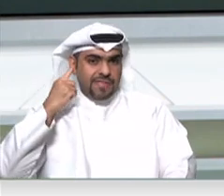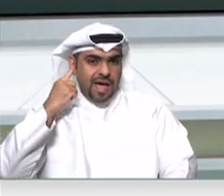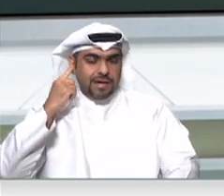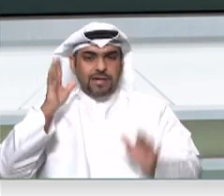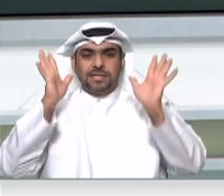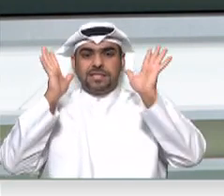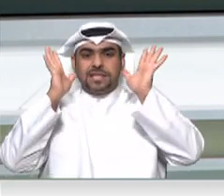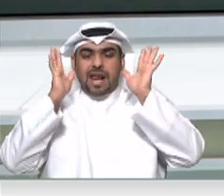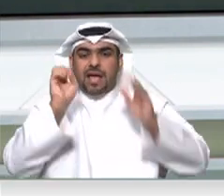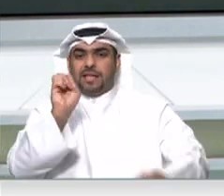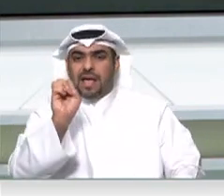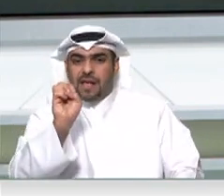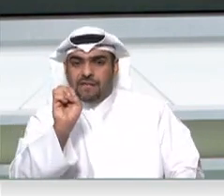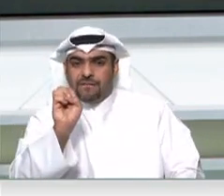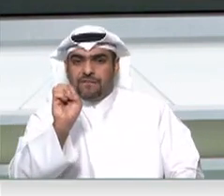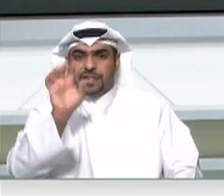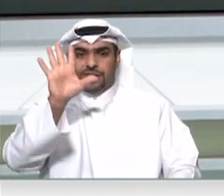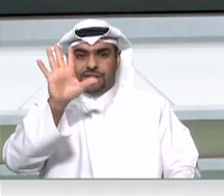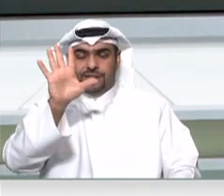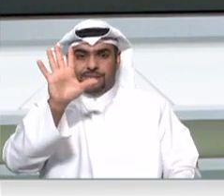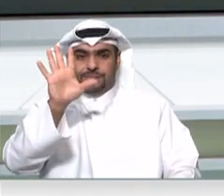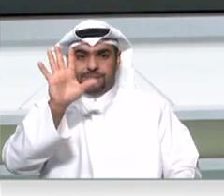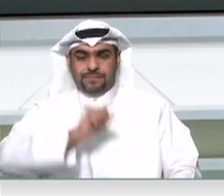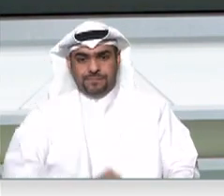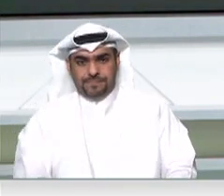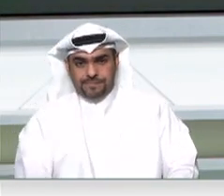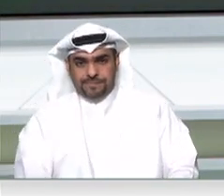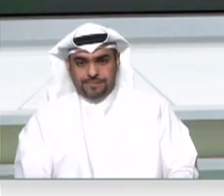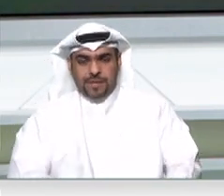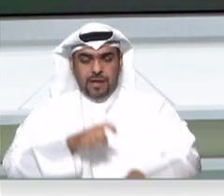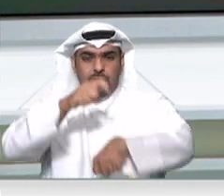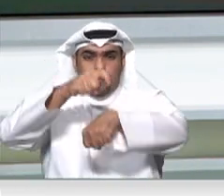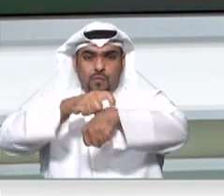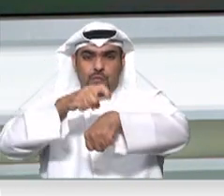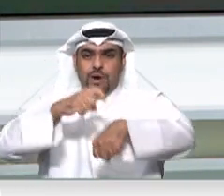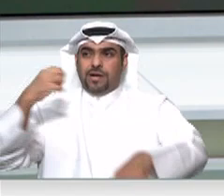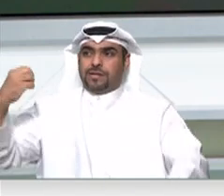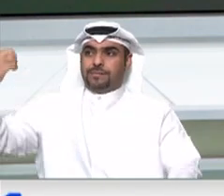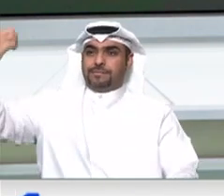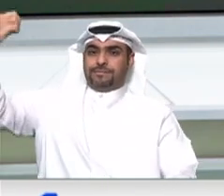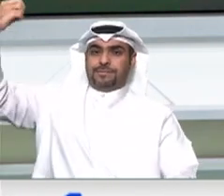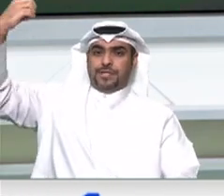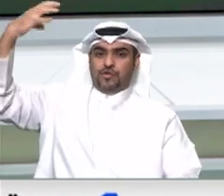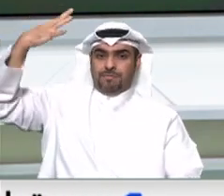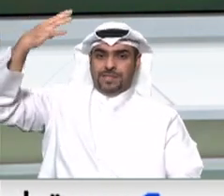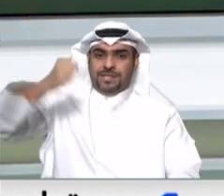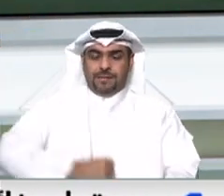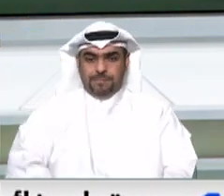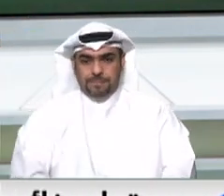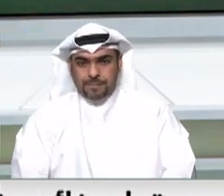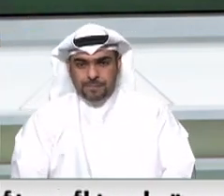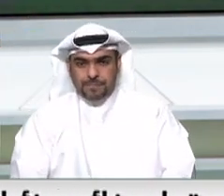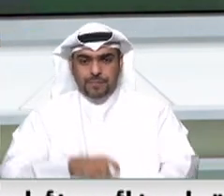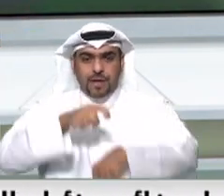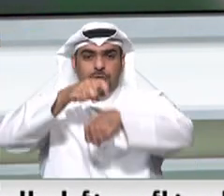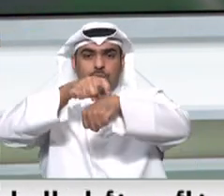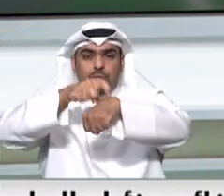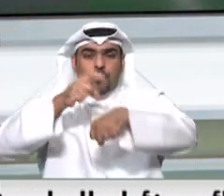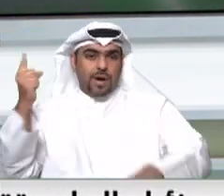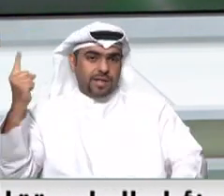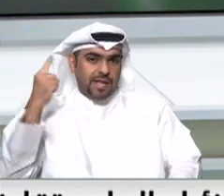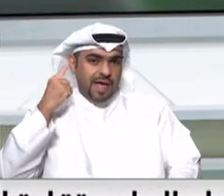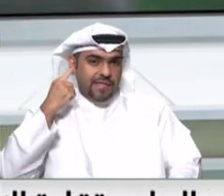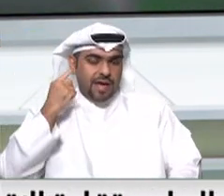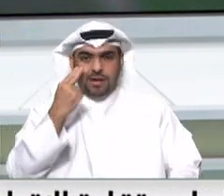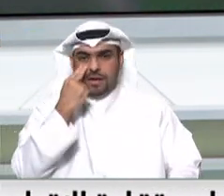التوقيت المحلي لمدينة الكويت الساعة 4:56 دقيقة، شروق الشمس الساعة 6:20 دقيقة، غروب الشمس